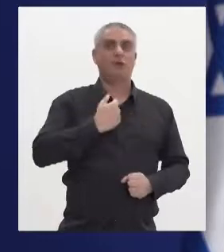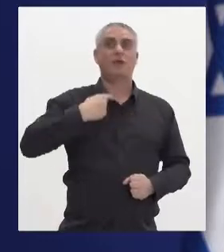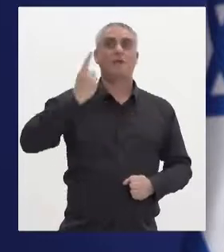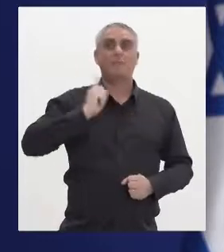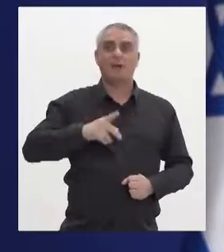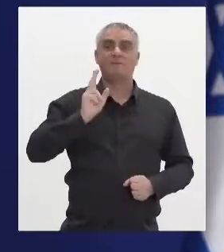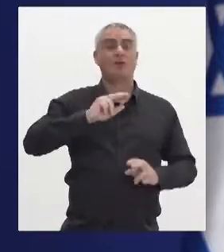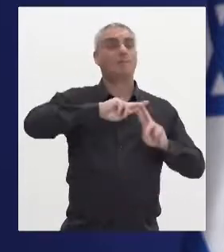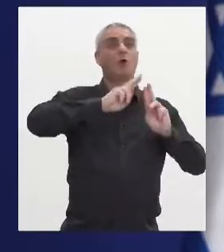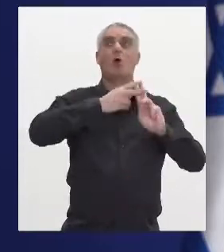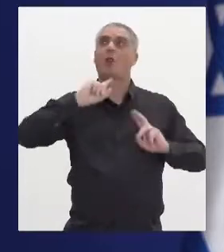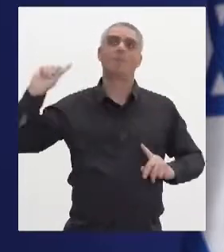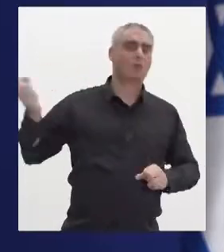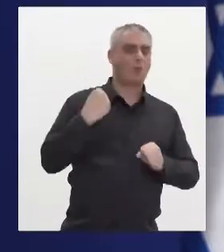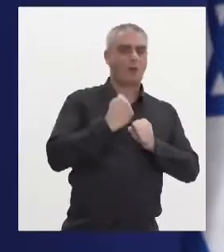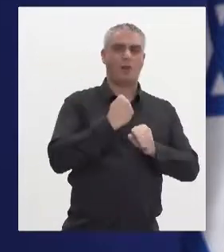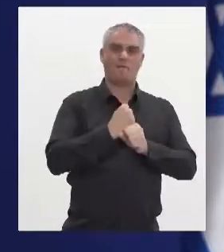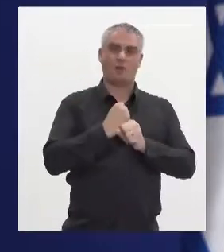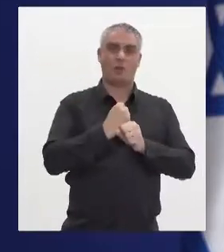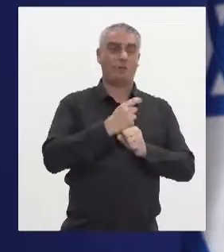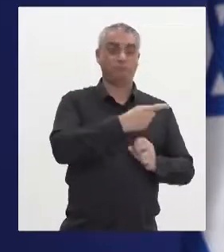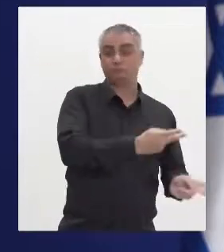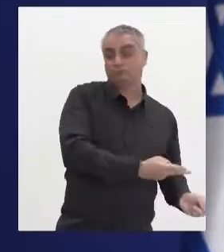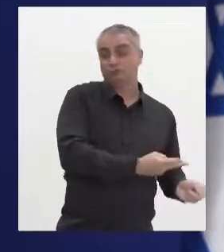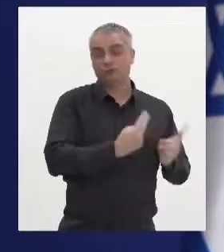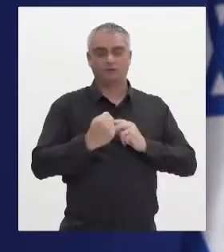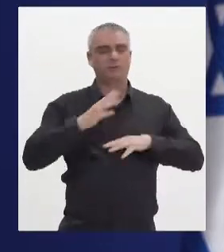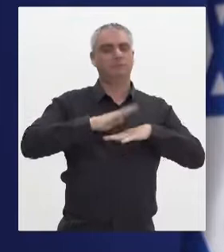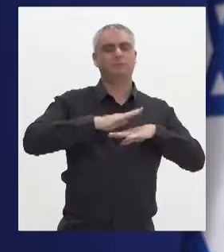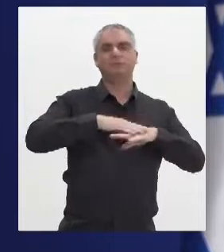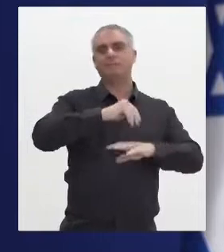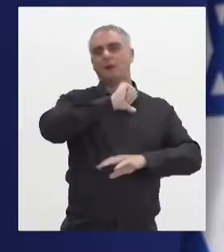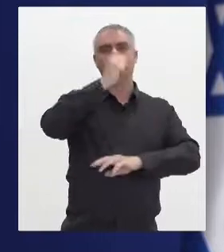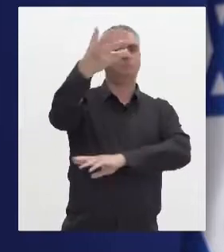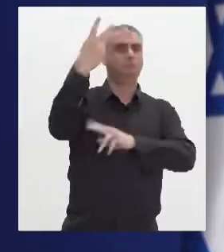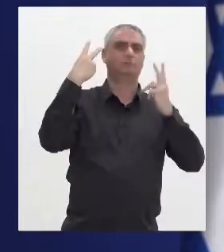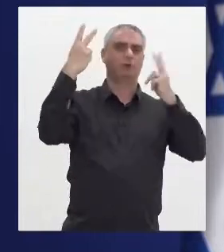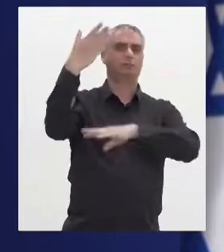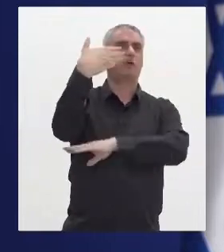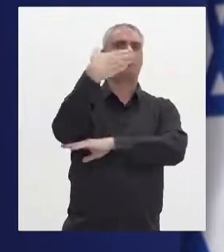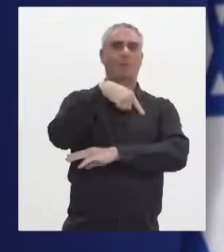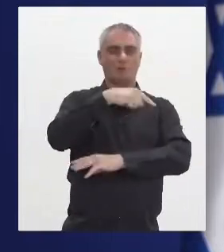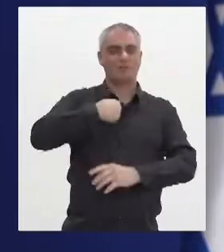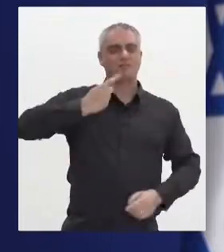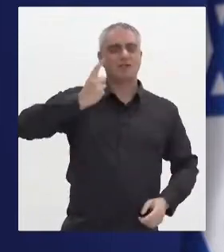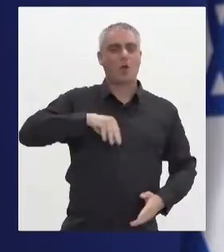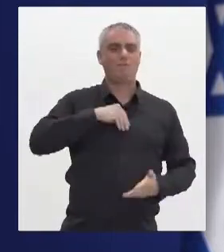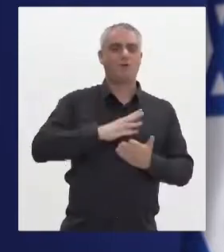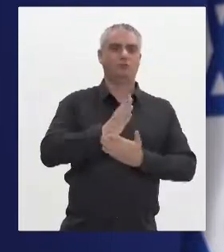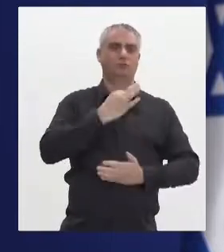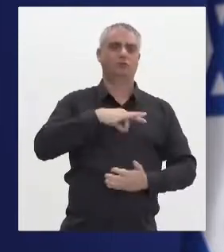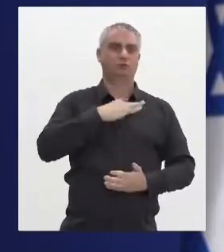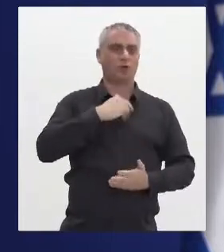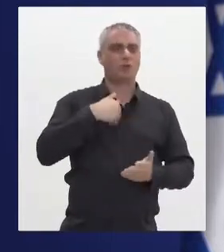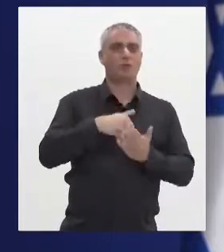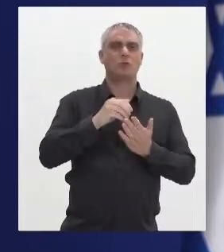גם את העולם כולו לפעול השבתם היא משימה לאומית עליונה וזוהי חובתנו המוסרית אנחנו